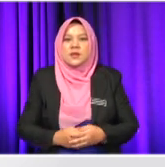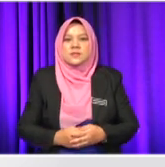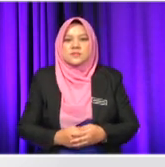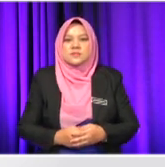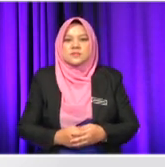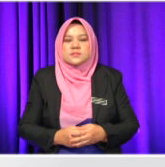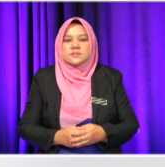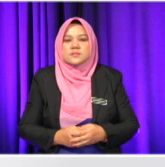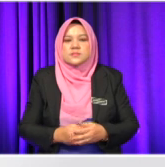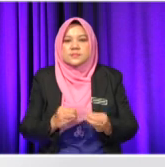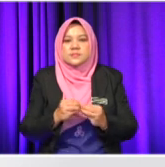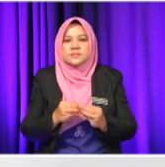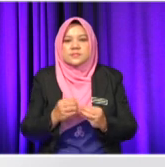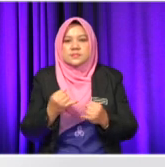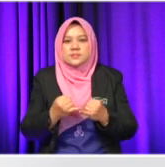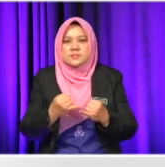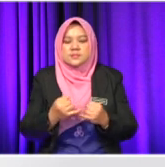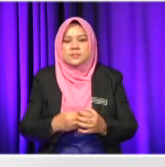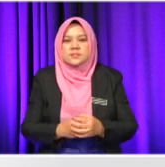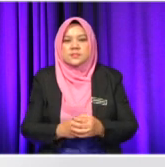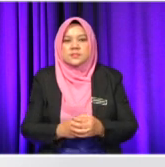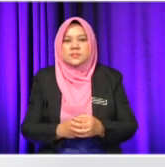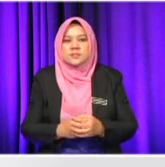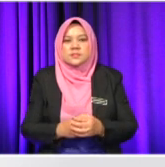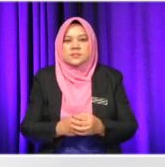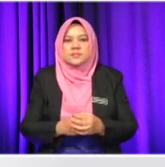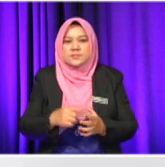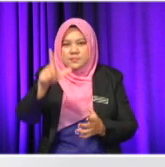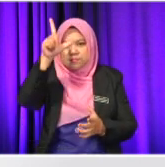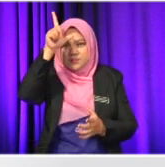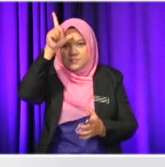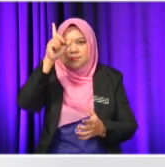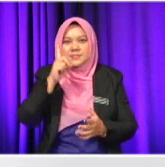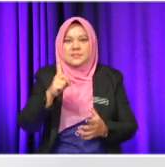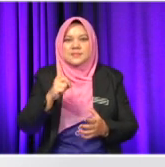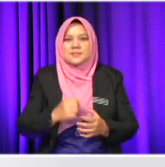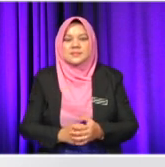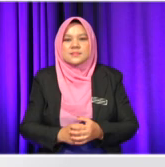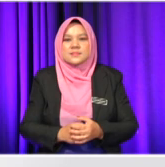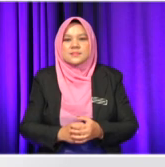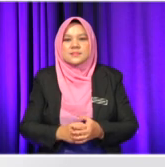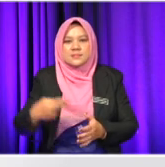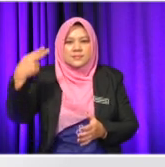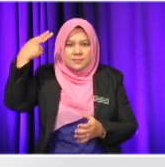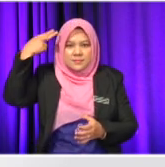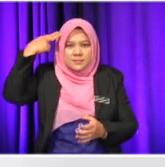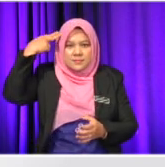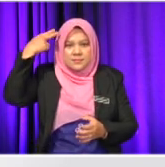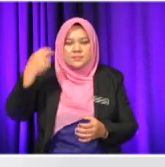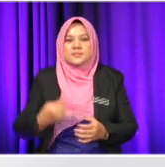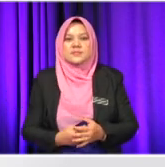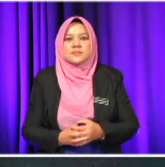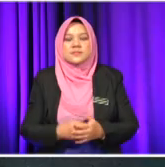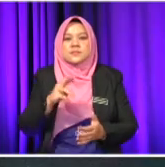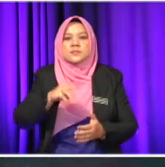tadi dan yang lezat sekali Teruna kumbang Kita satu-satunya iya sip